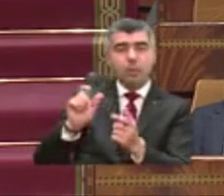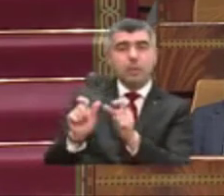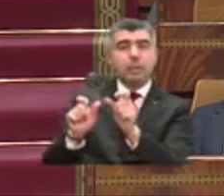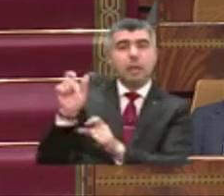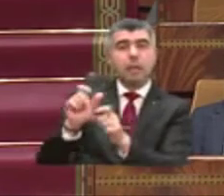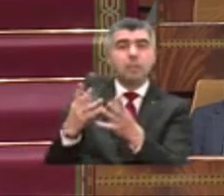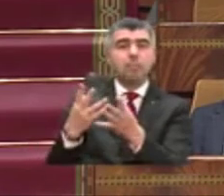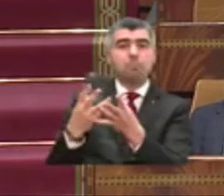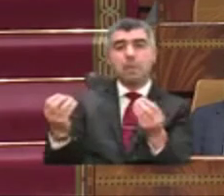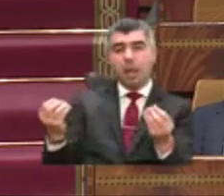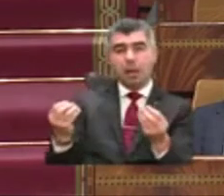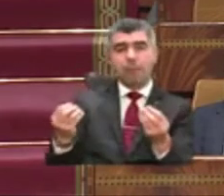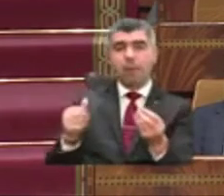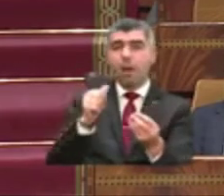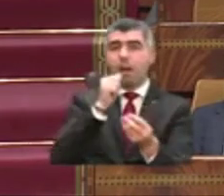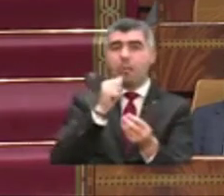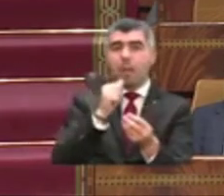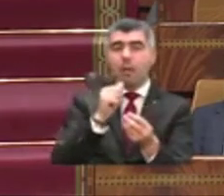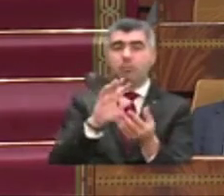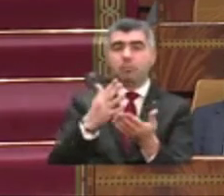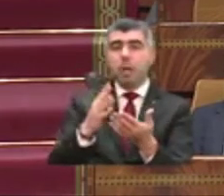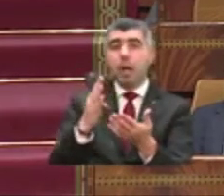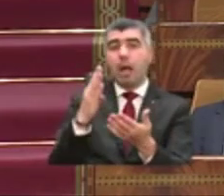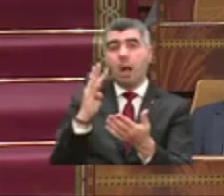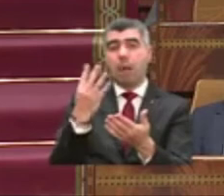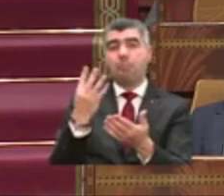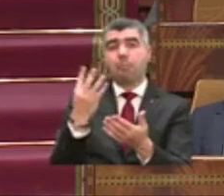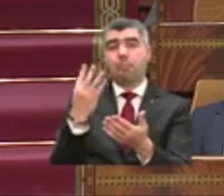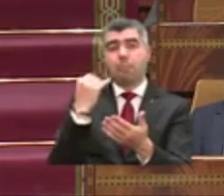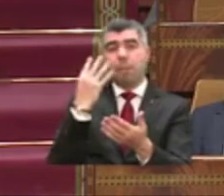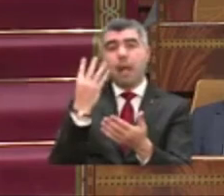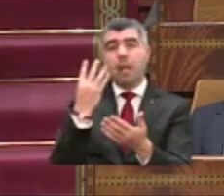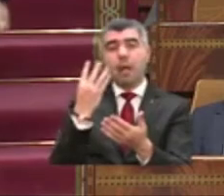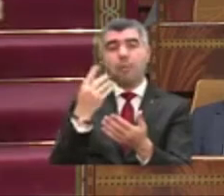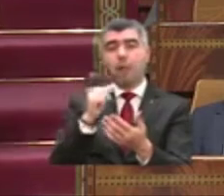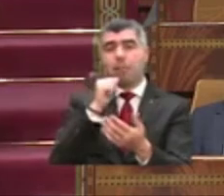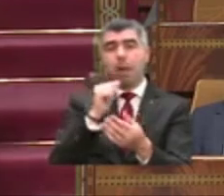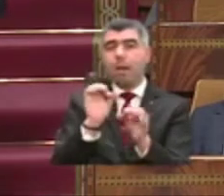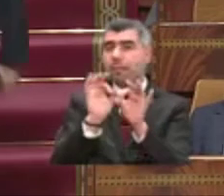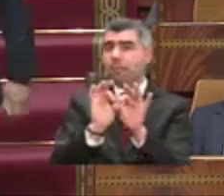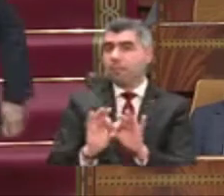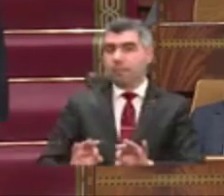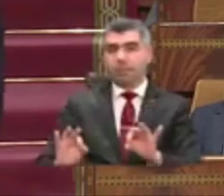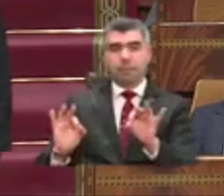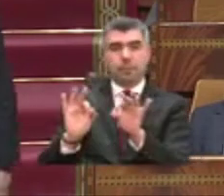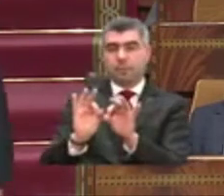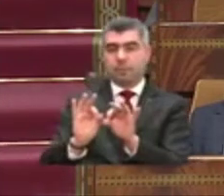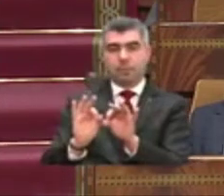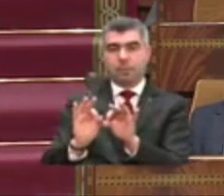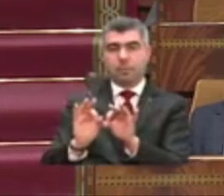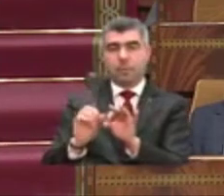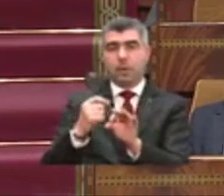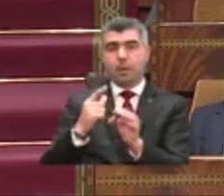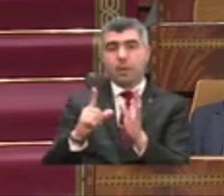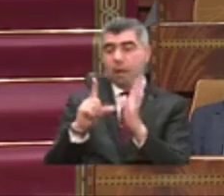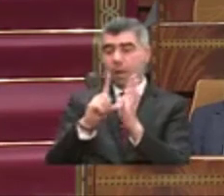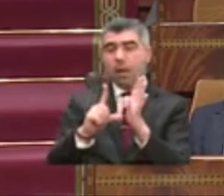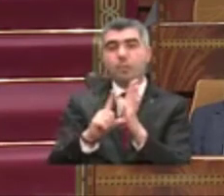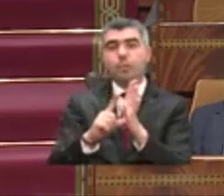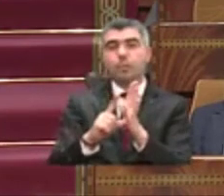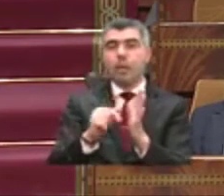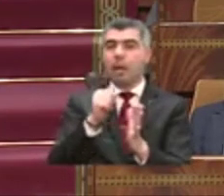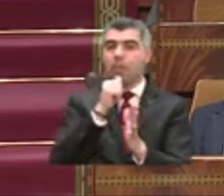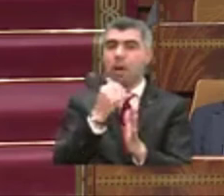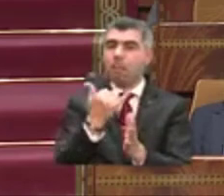عالية وكتعاني 4 أيام وهي محرومة من الماء اللي هو حق دستوري للمواطن.